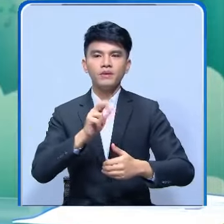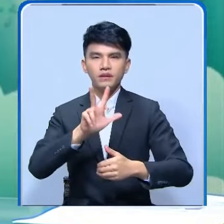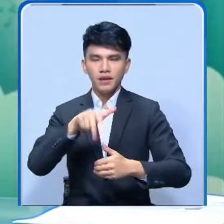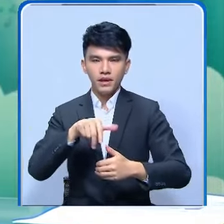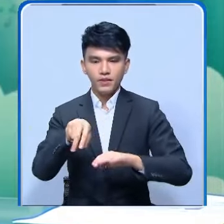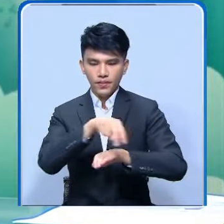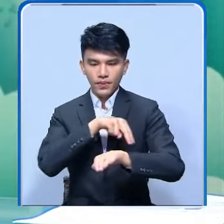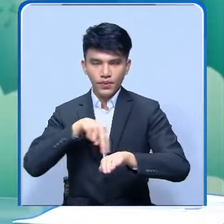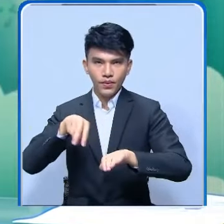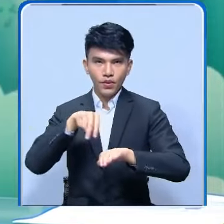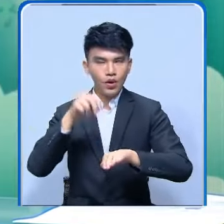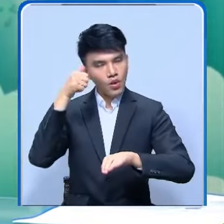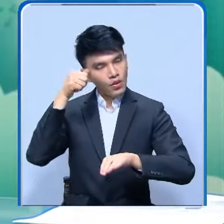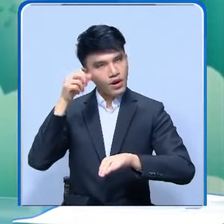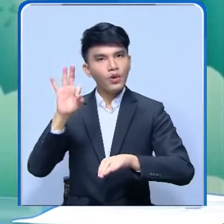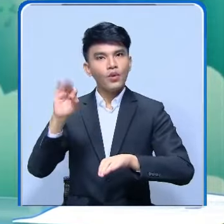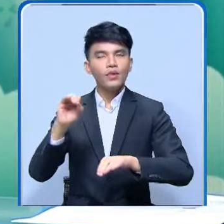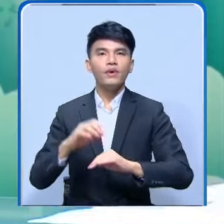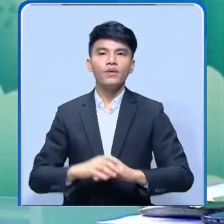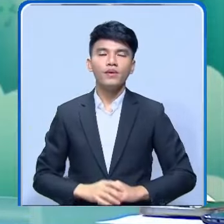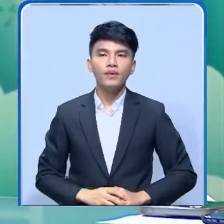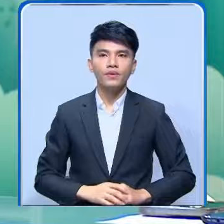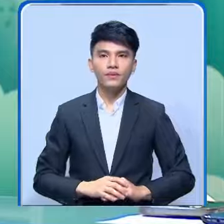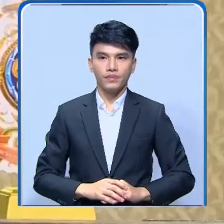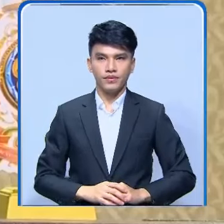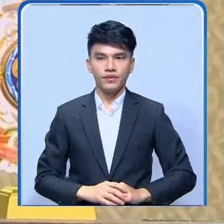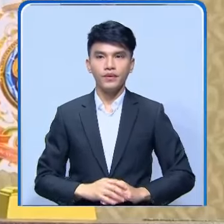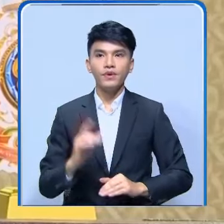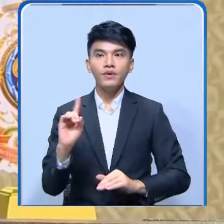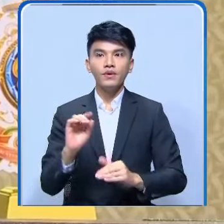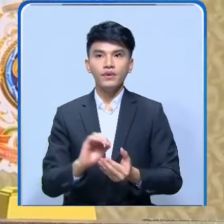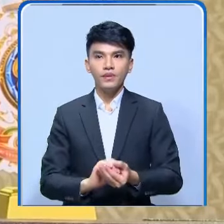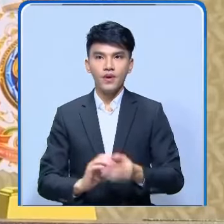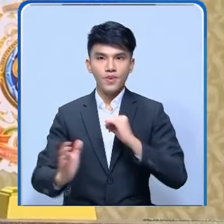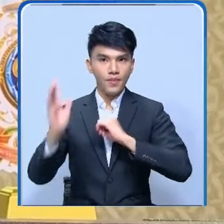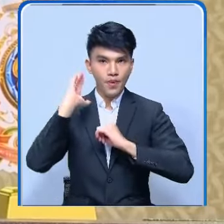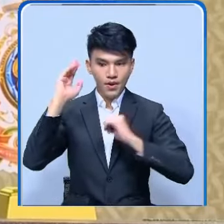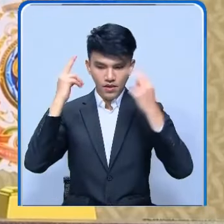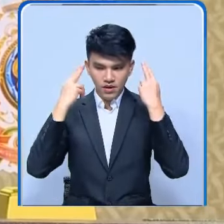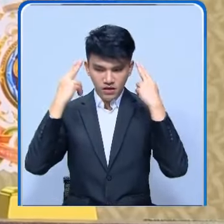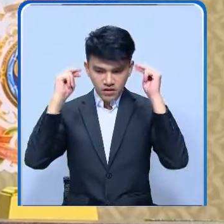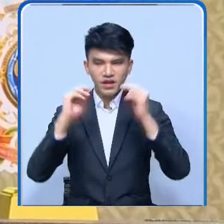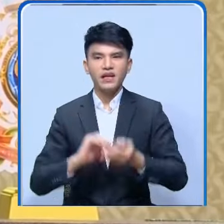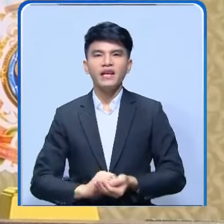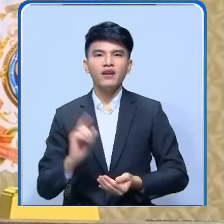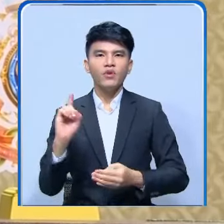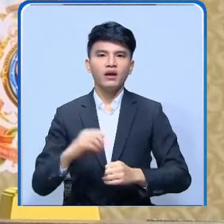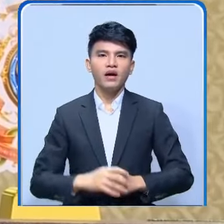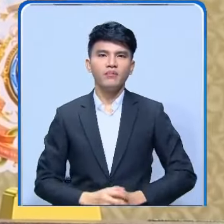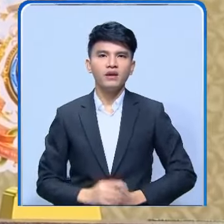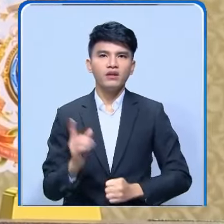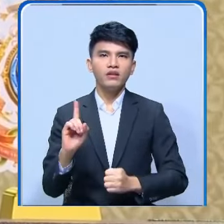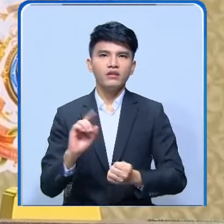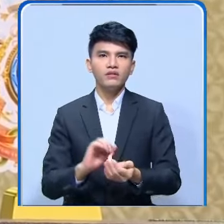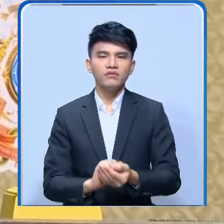ให้เสร็จภายใน60วันค่ะเป็นการเปิดเผยมาจากนายจิรายุห่วงทรัพย์โฆษกประจำสำนักนายกรัฐมนตรีว่าท่านนายกแพทองธารนะ